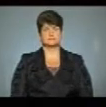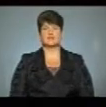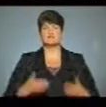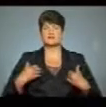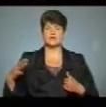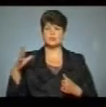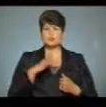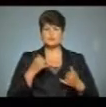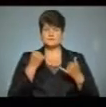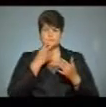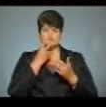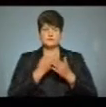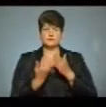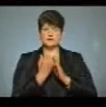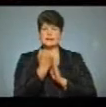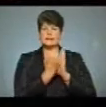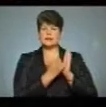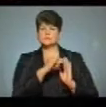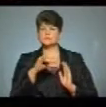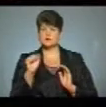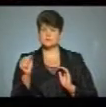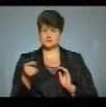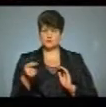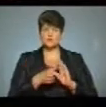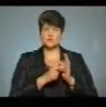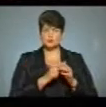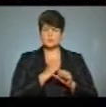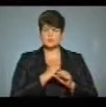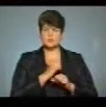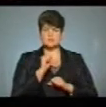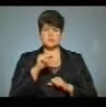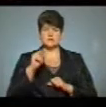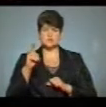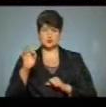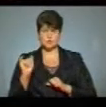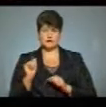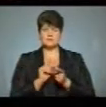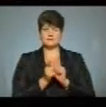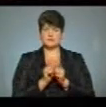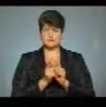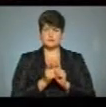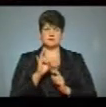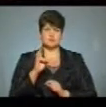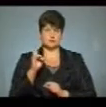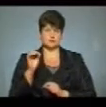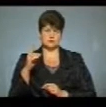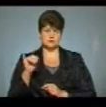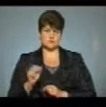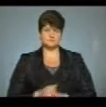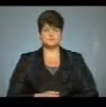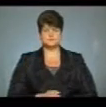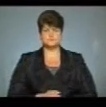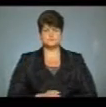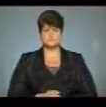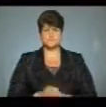Вітаю всіх, хто зараз з нами. Новини в ефірі телеканалу ЮА Тернопіль. Студії для вас працюють Анастасія Чечко і сурдоперекладач Надія Коцовська.